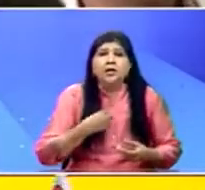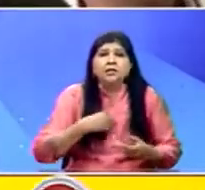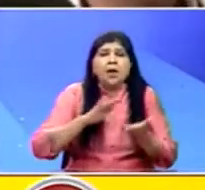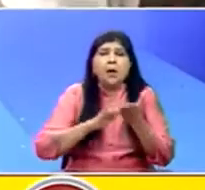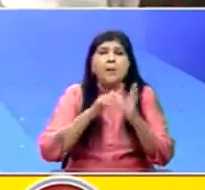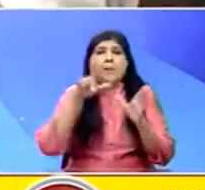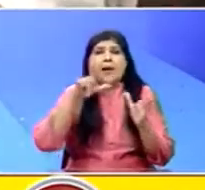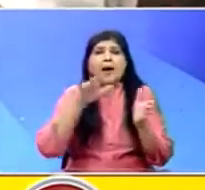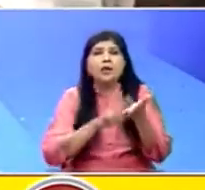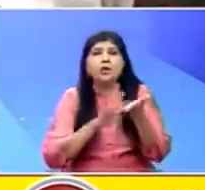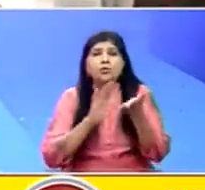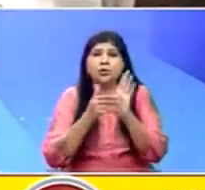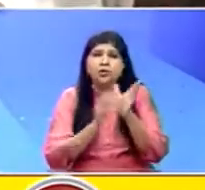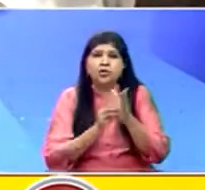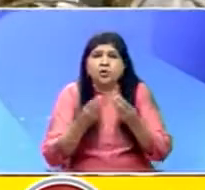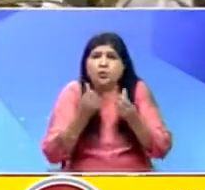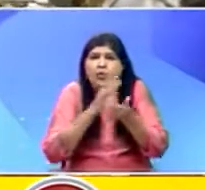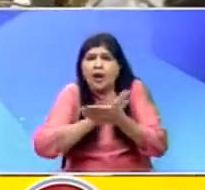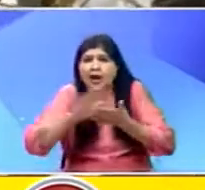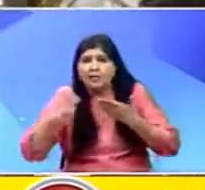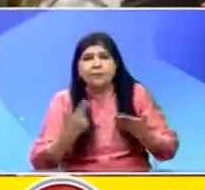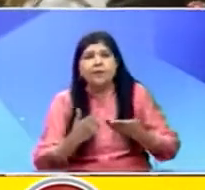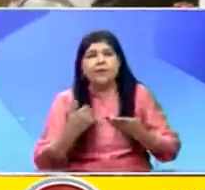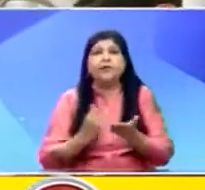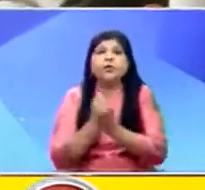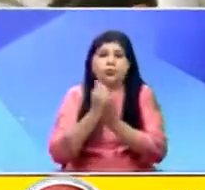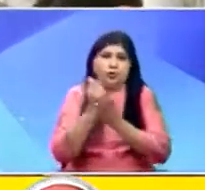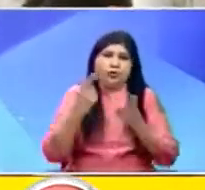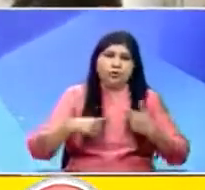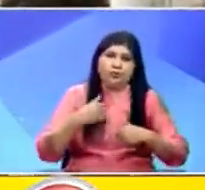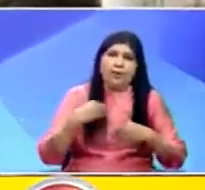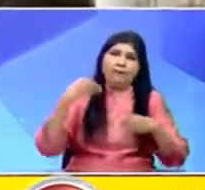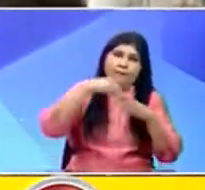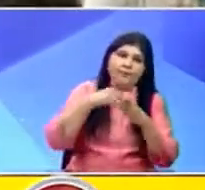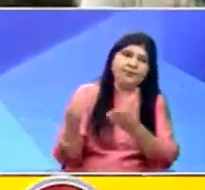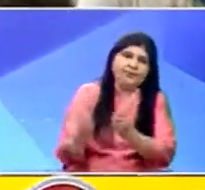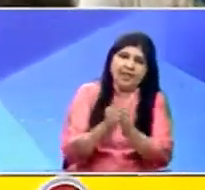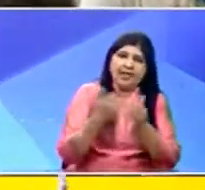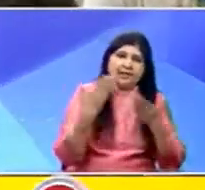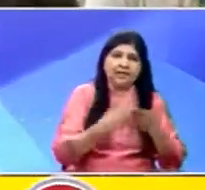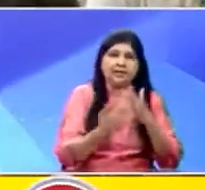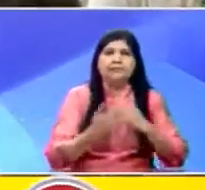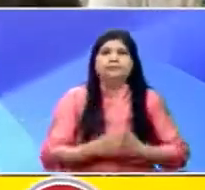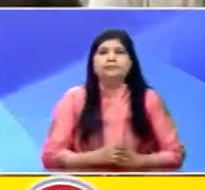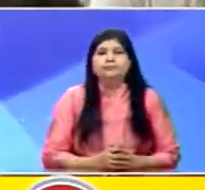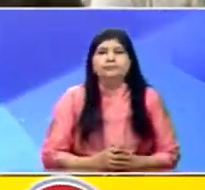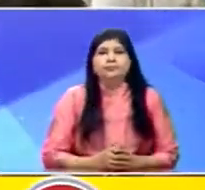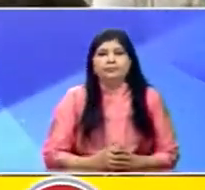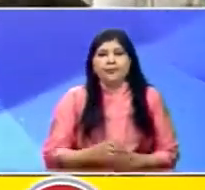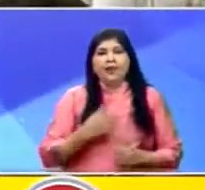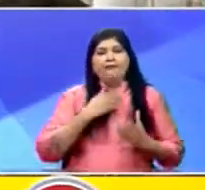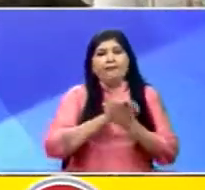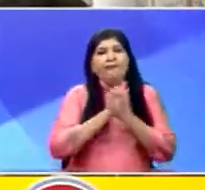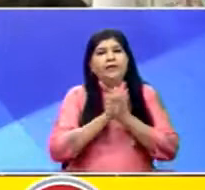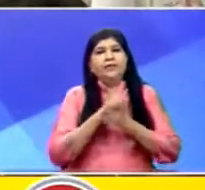को दूर करने के प्रयासों में हिस्सा जरूर लें। मेरे प्यारे देशवासियों,